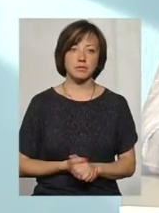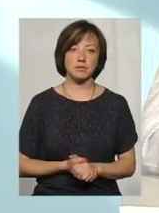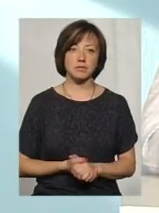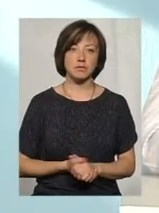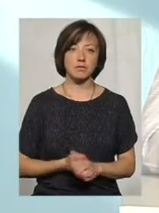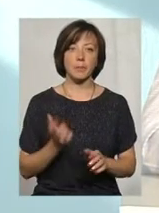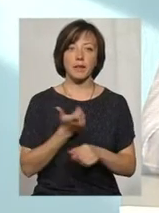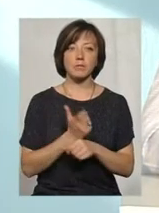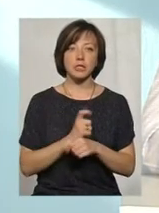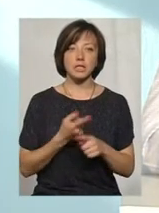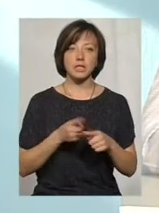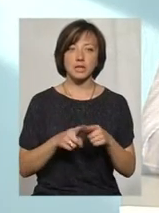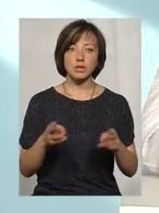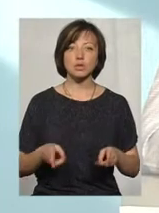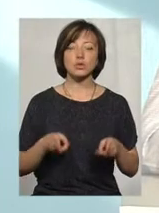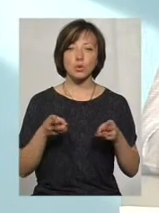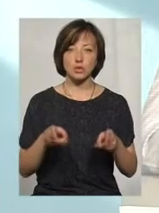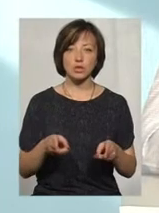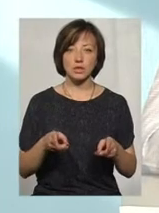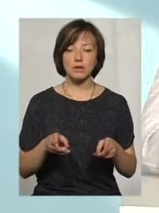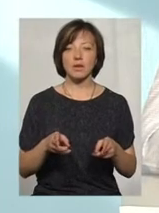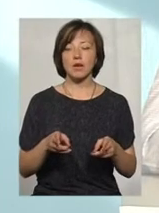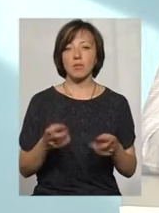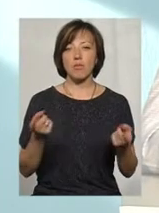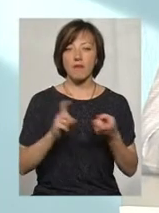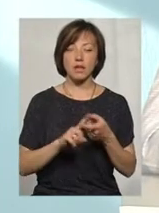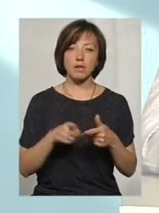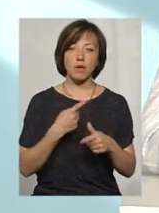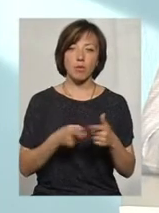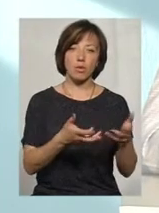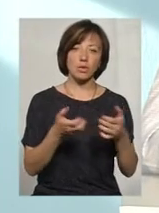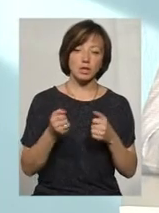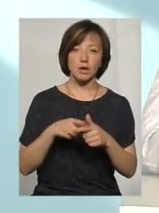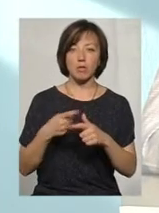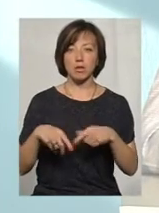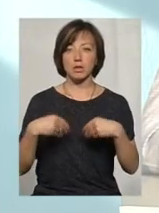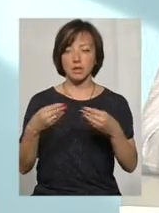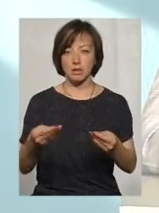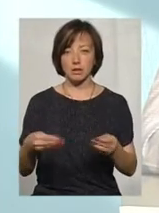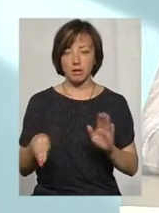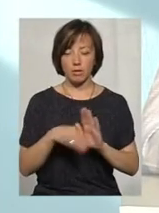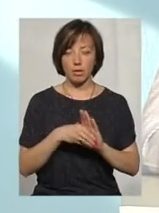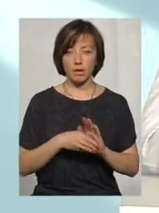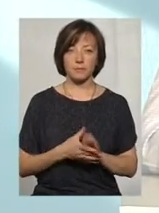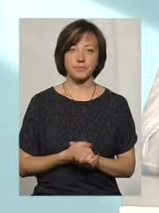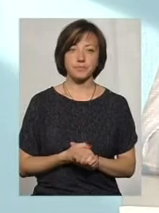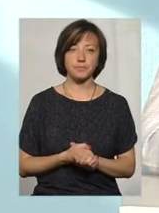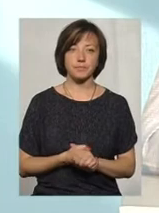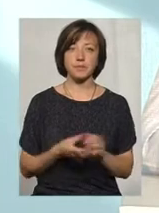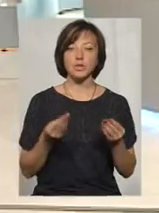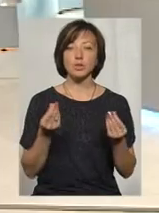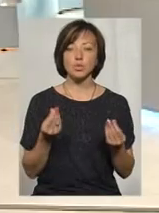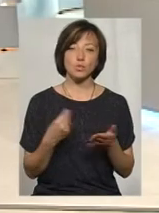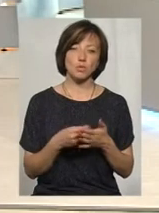Більшість цих злочинів, які викриті правоохоронцями області, стосуються або одержання, або надання неправомірної вигоди, яка суми